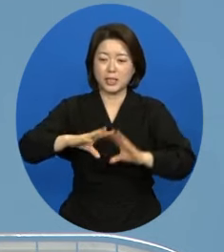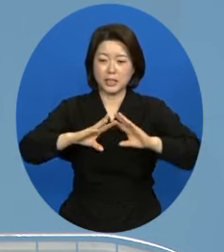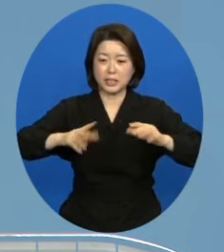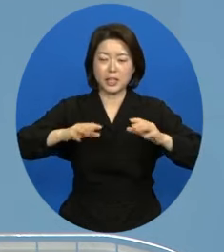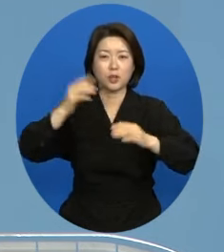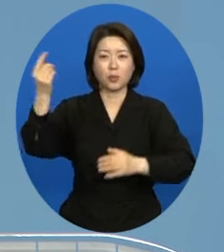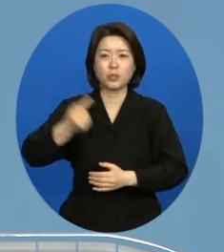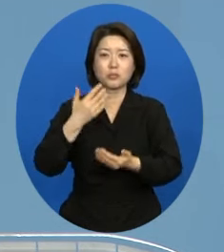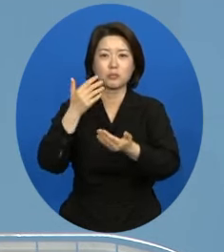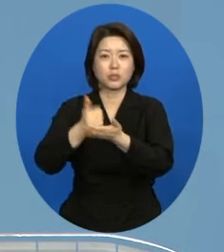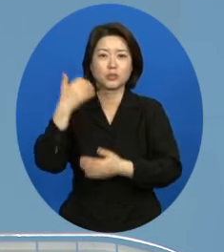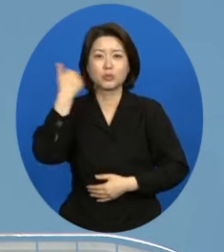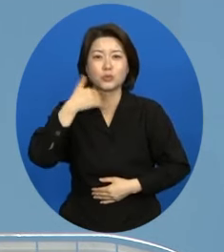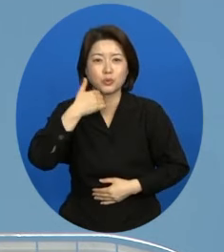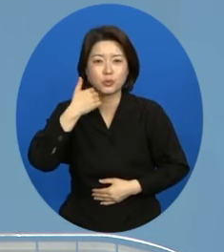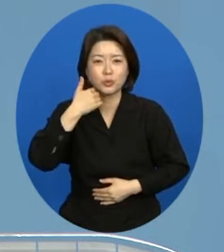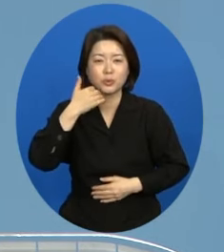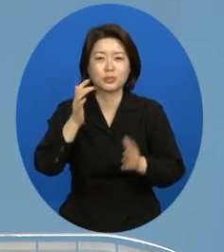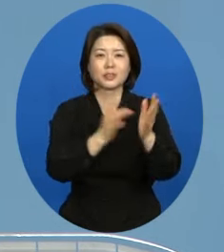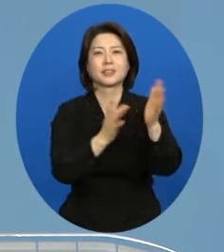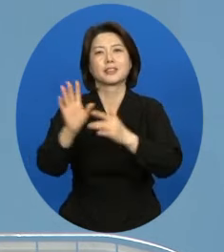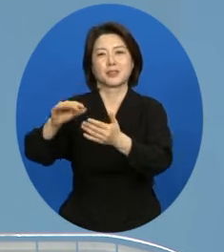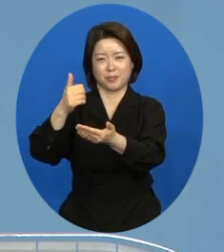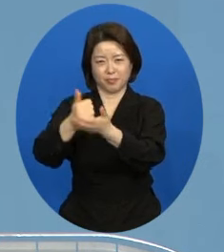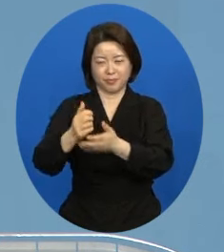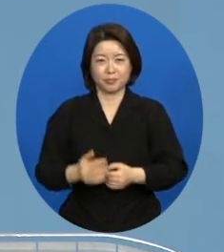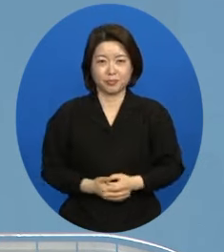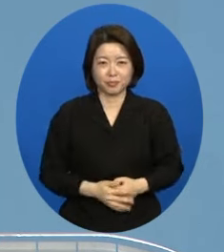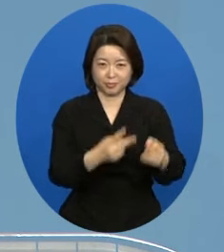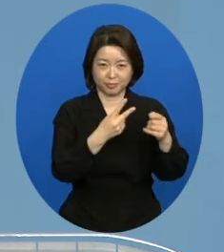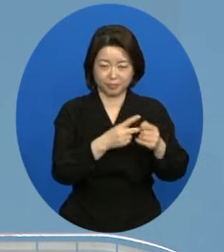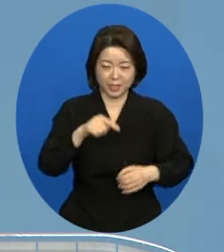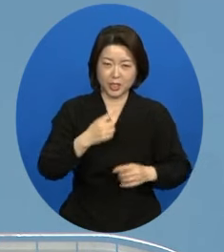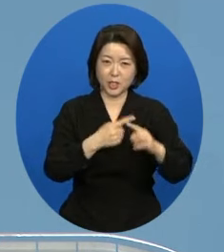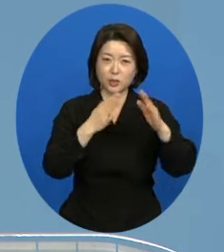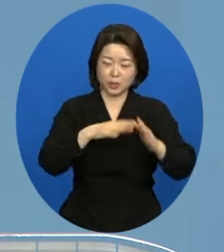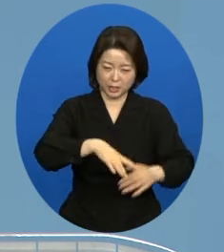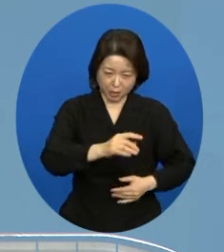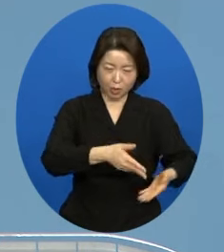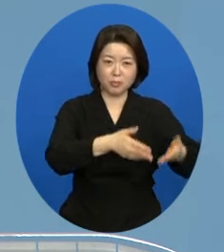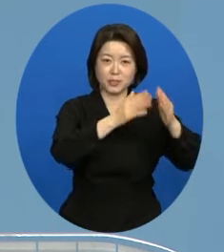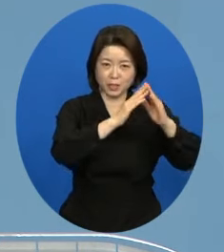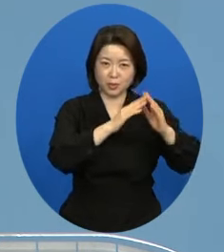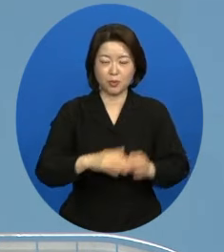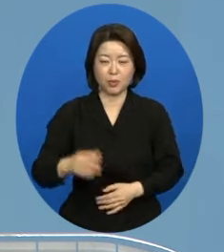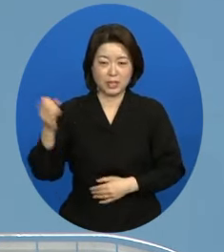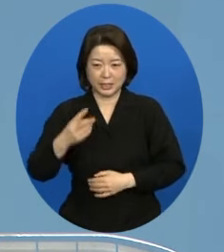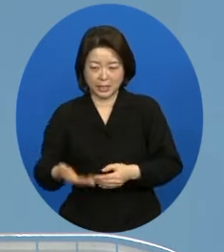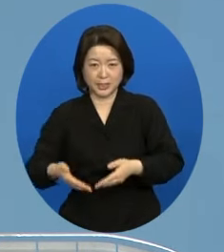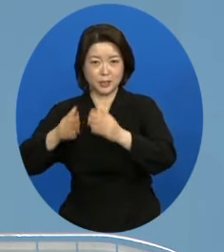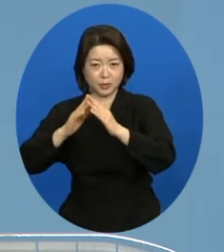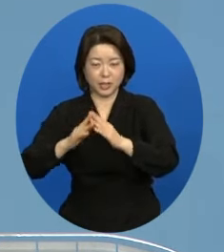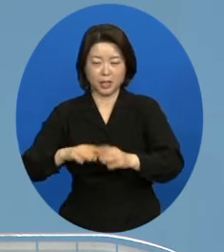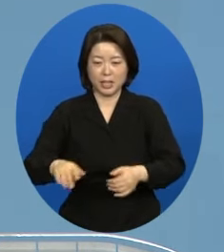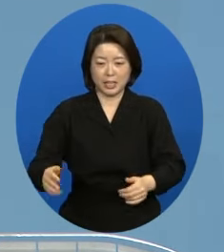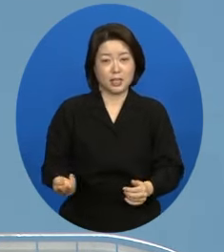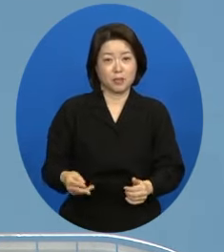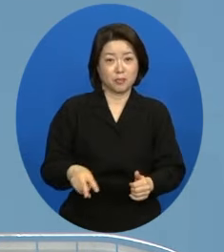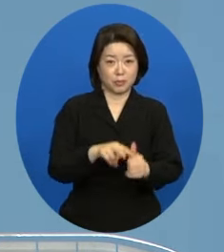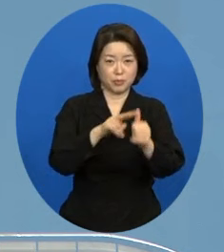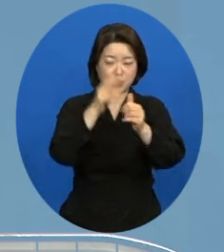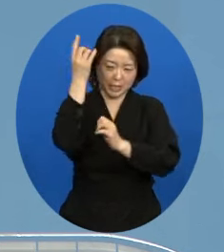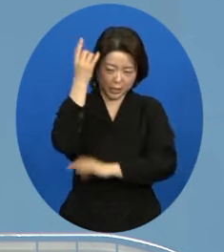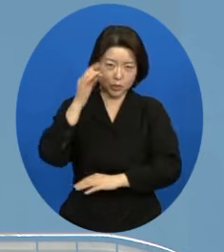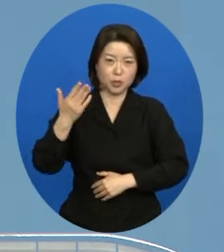분은 누구십니까 예 이회를 창립하여 선한 목자 교회 기초가